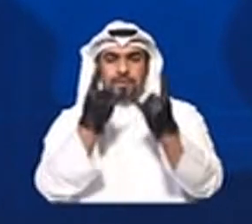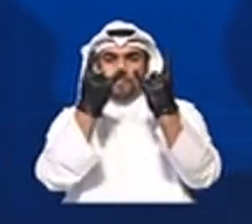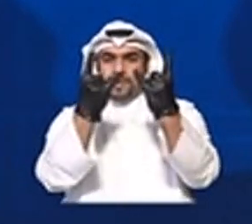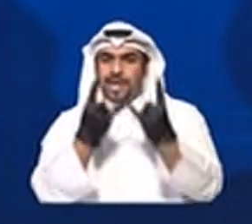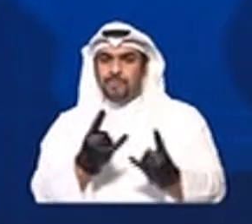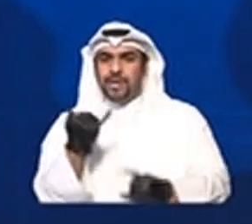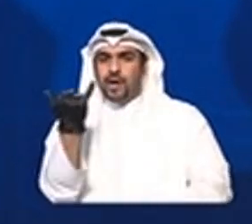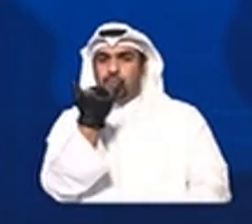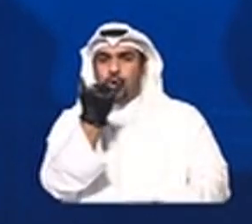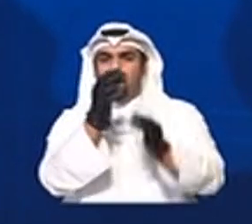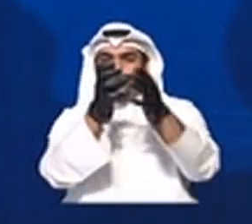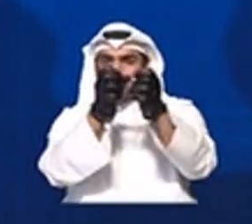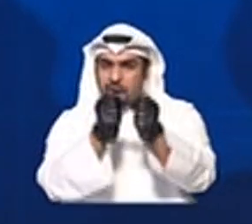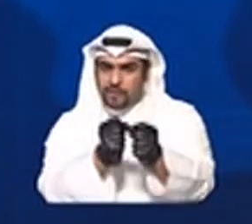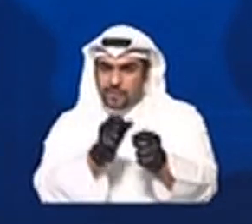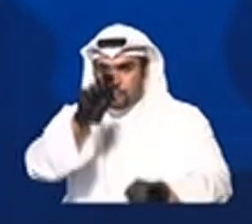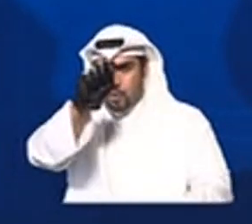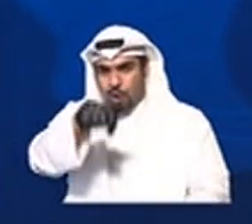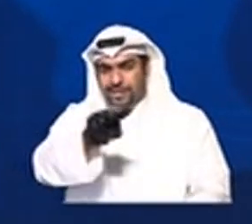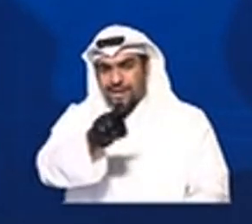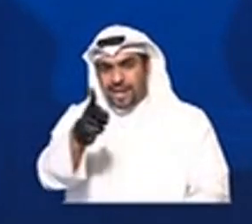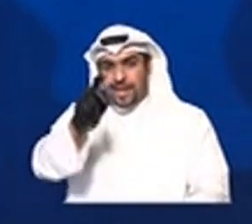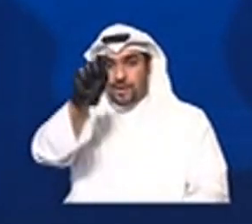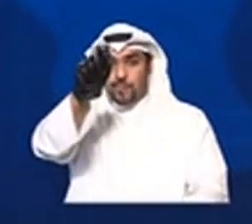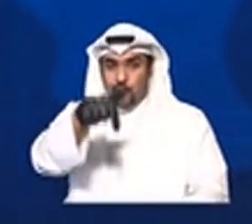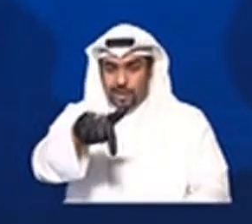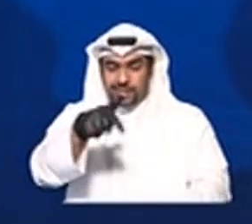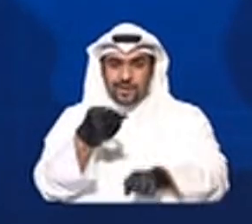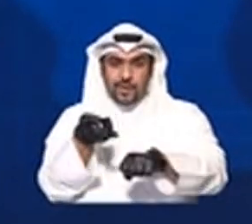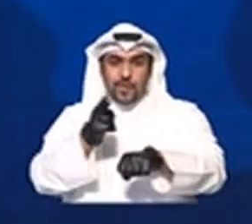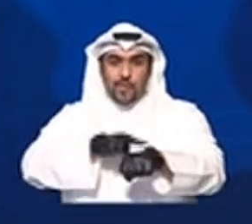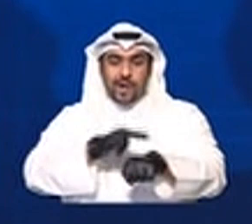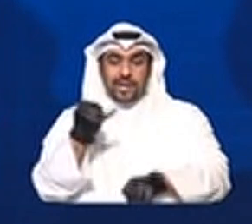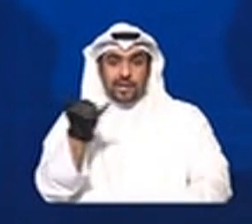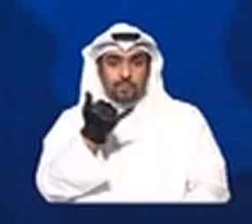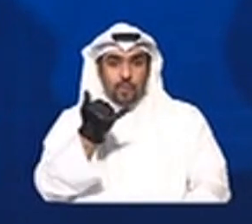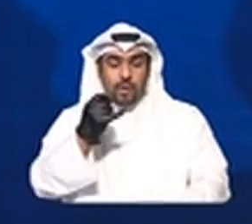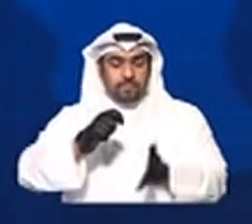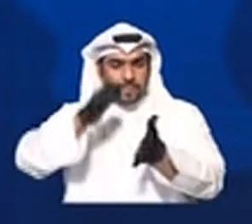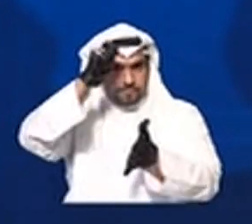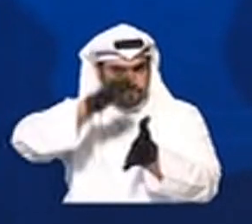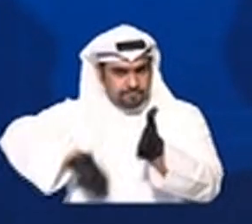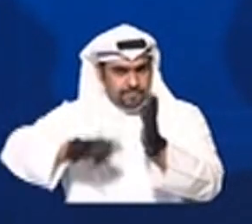المواطنين والمقيمين، وتأكيدا لدوره الراسخ في تطبيق القانون